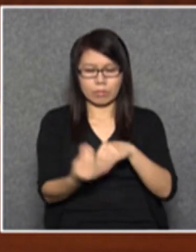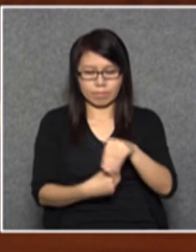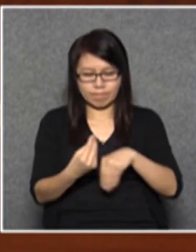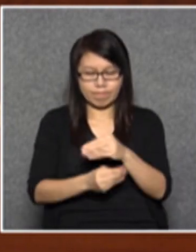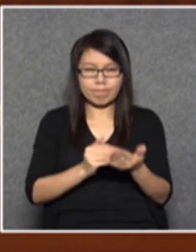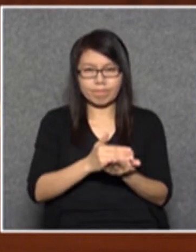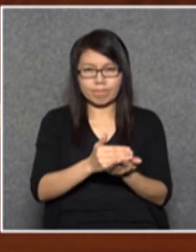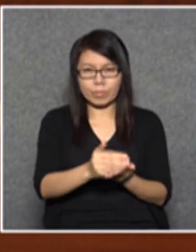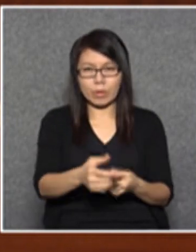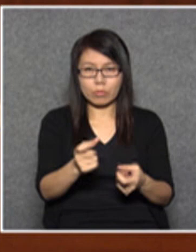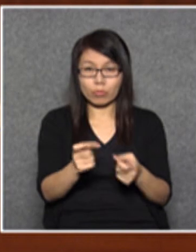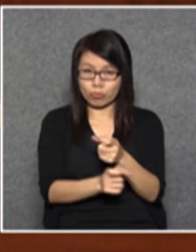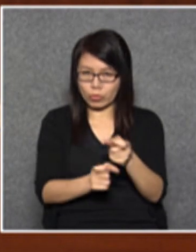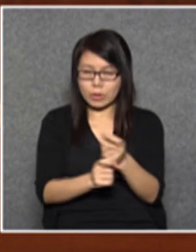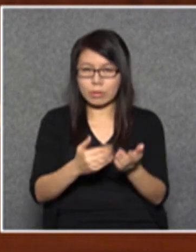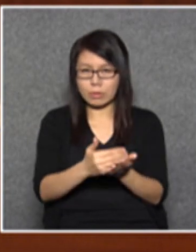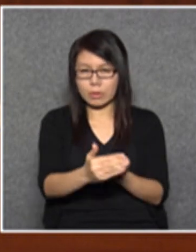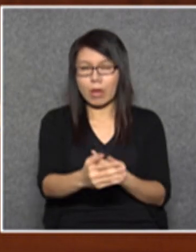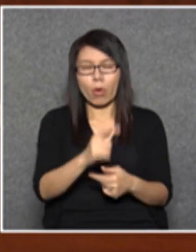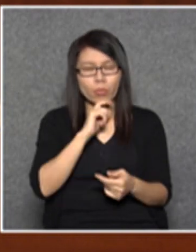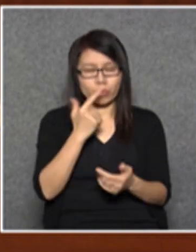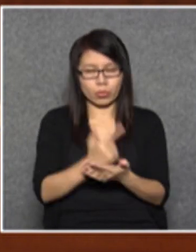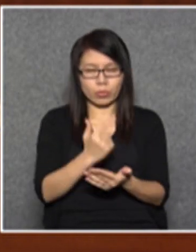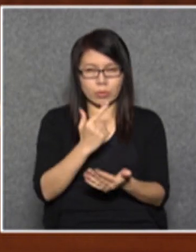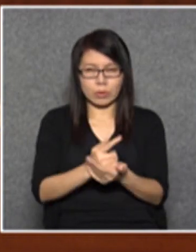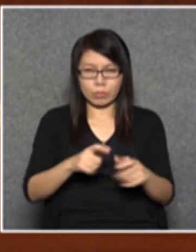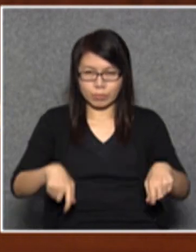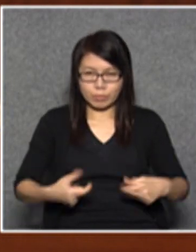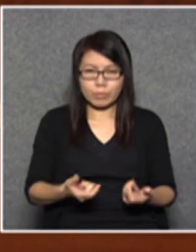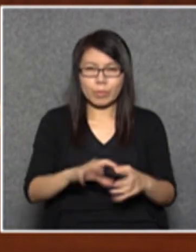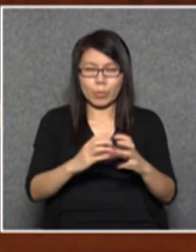就財政資源來講，應該是一個主要的開支部門來的。